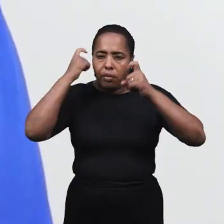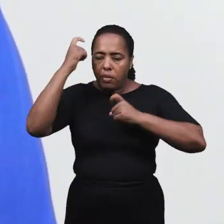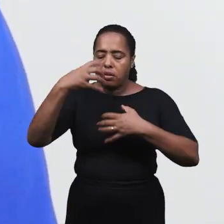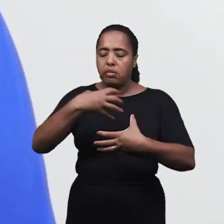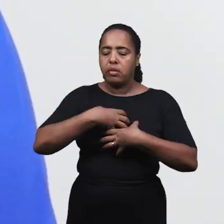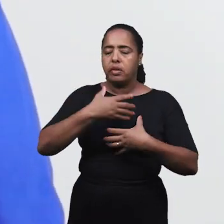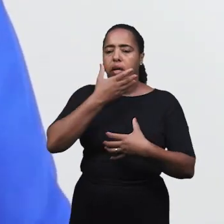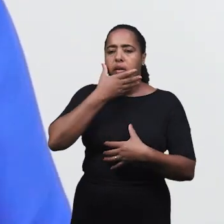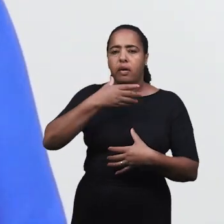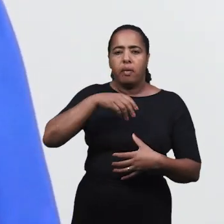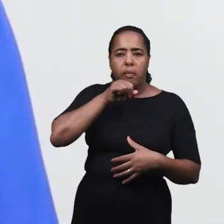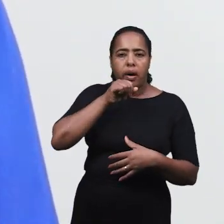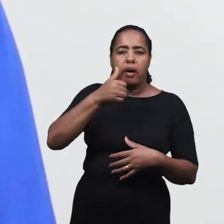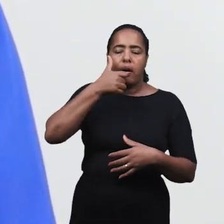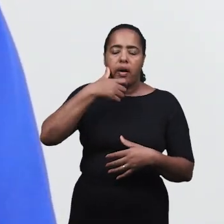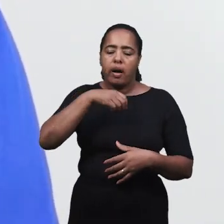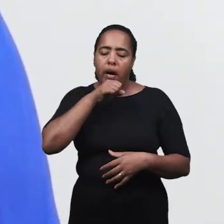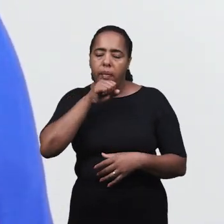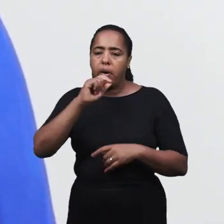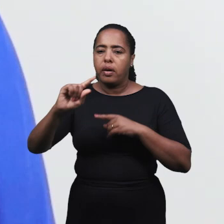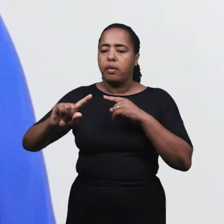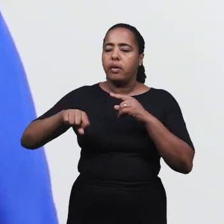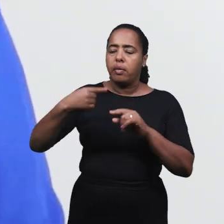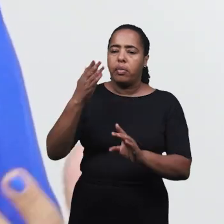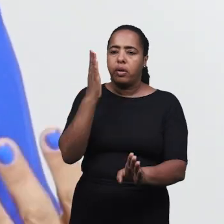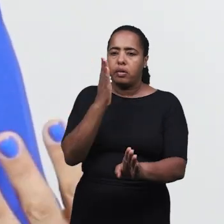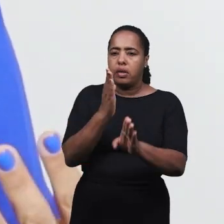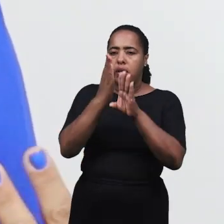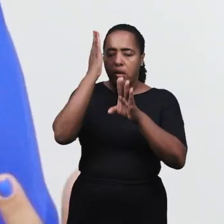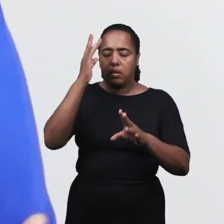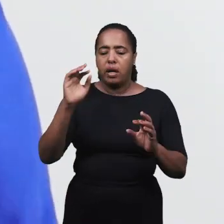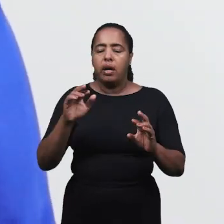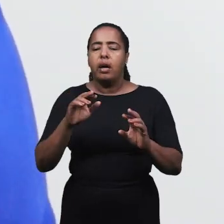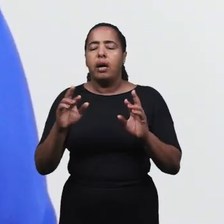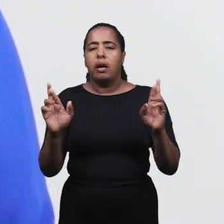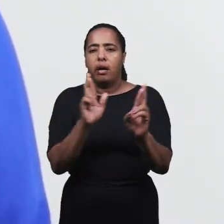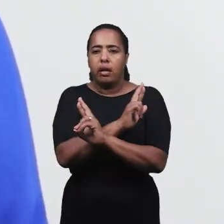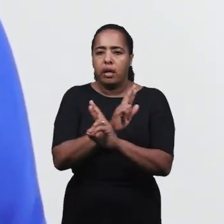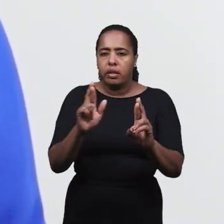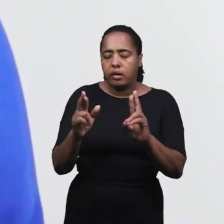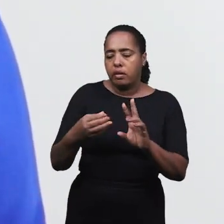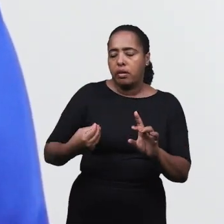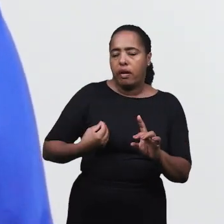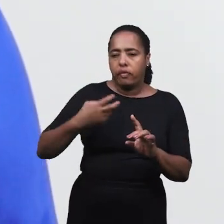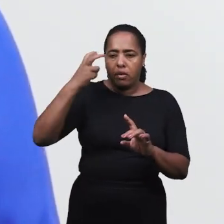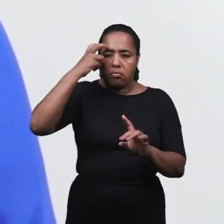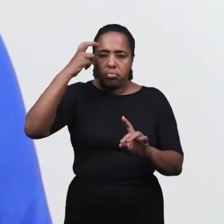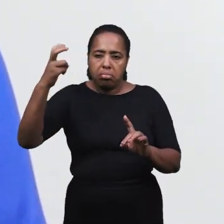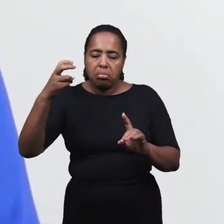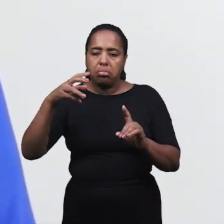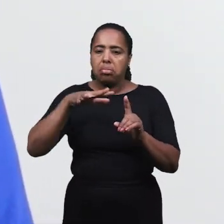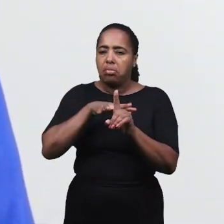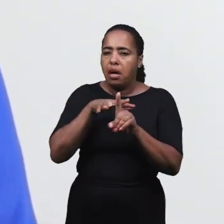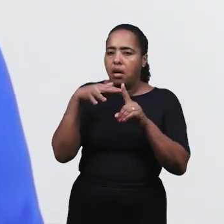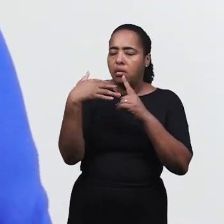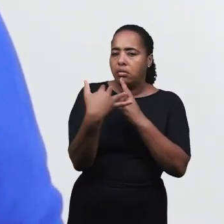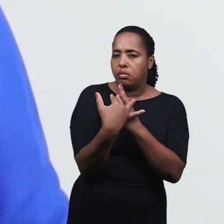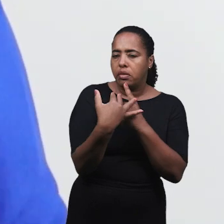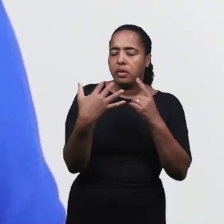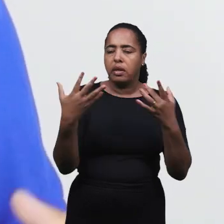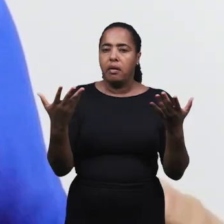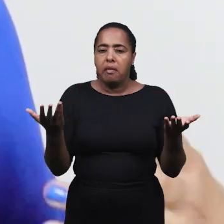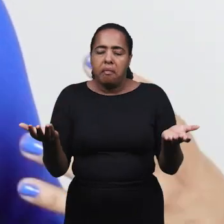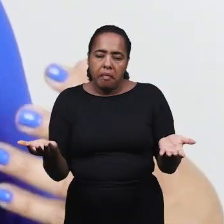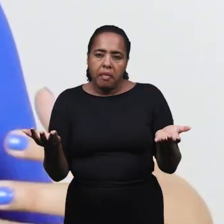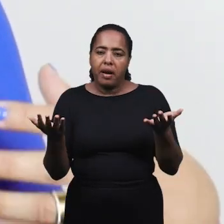de l'environnement. Et cela apporte une préoccupation aux parents après le diagnostic, la vie future,